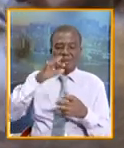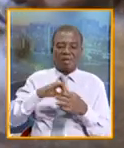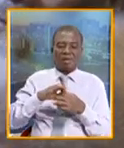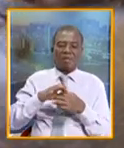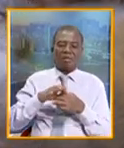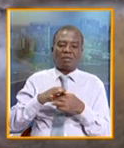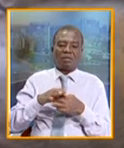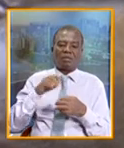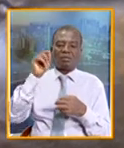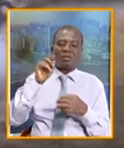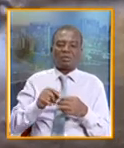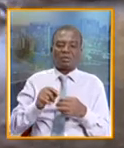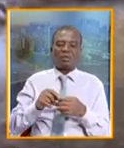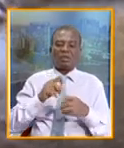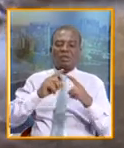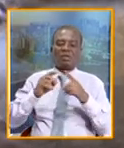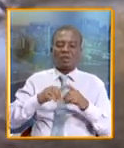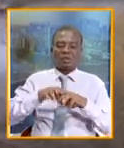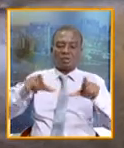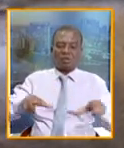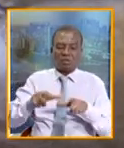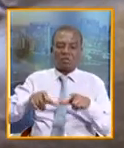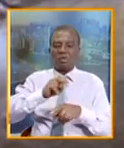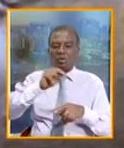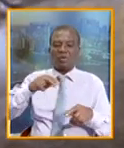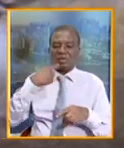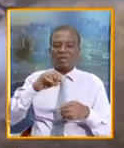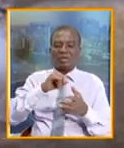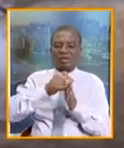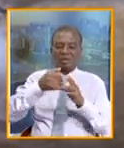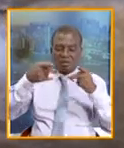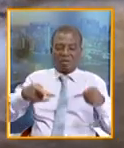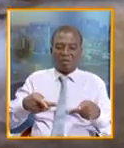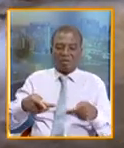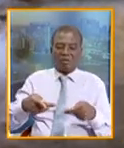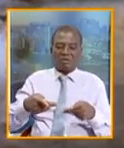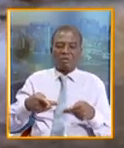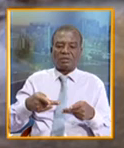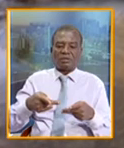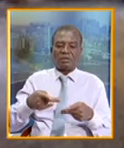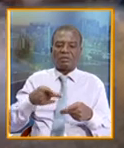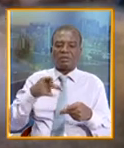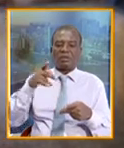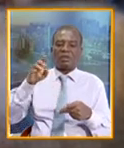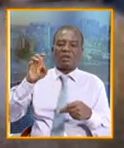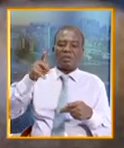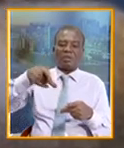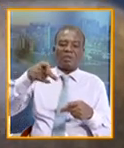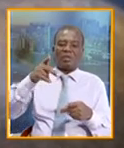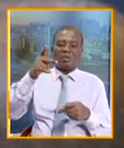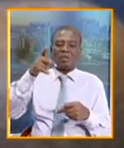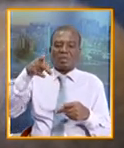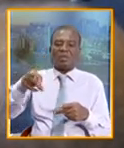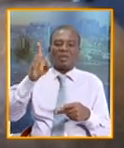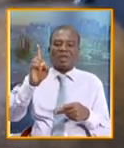Donc, des discussions ont eu lieu au niveau de ceux qui étaient présents. hors donc PDC et EDS qui sont absents pour des raisons donc,